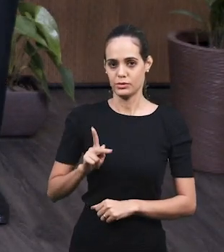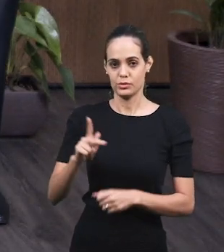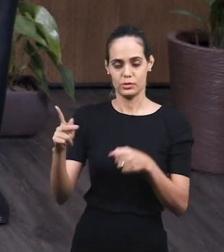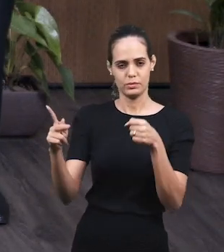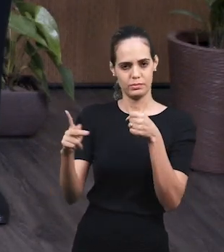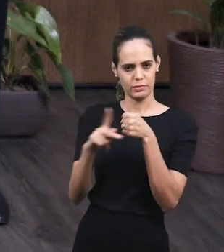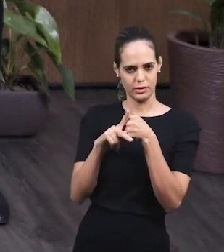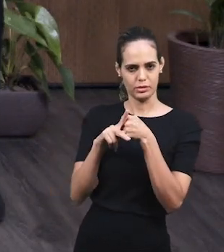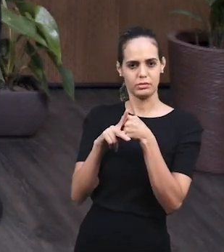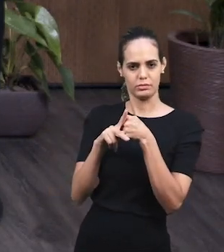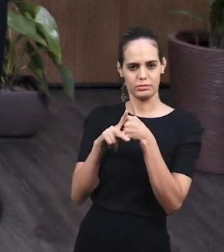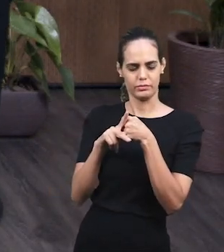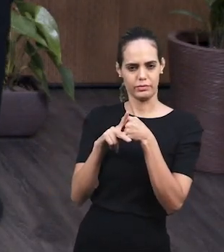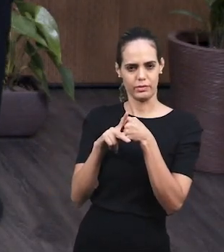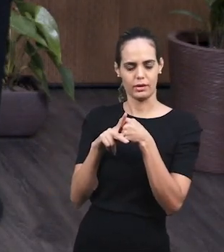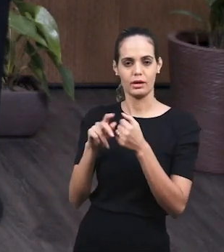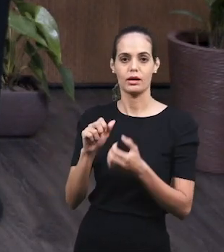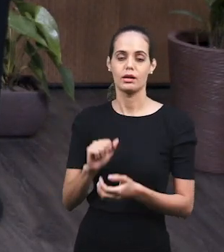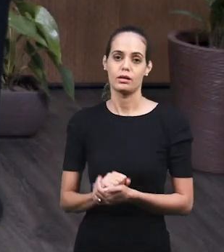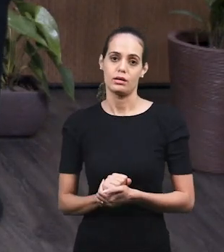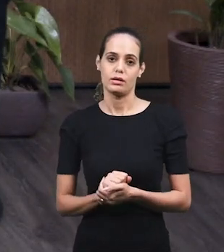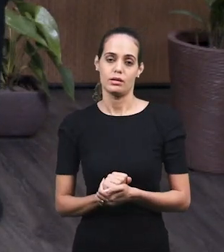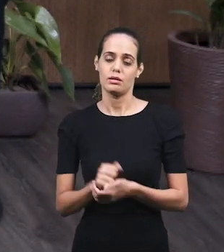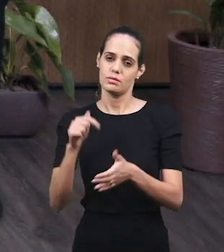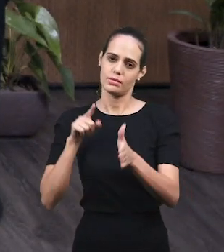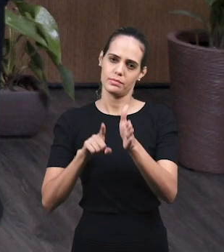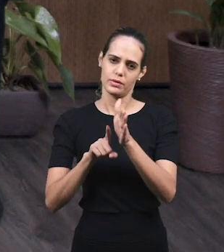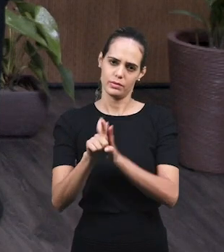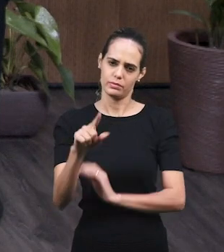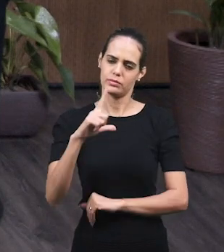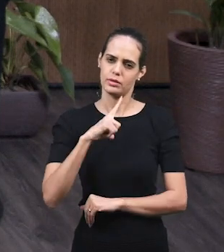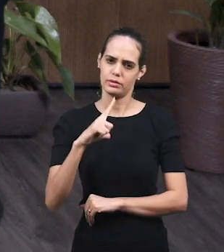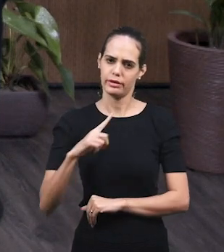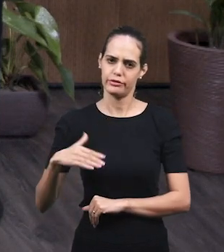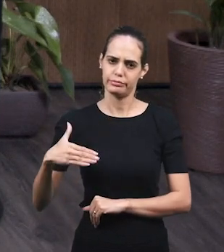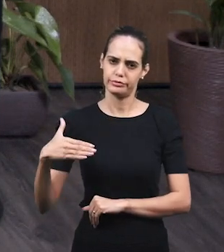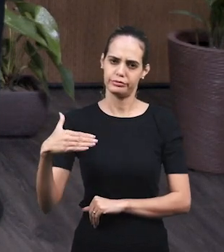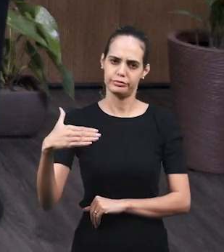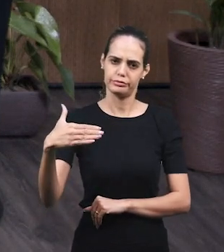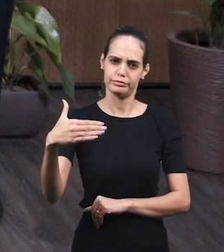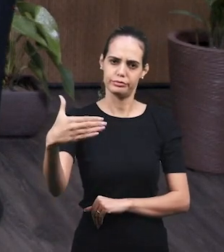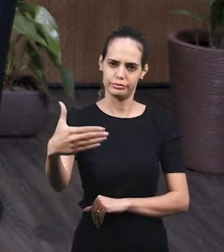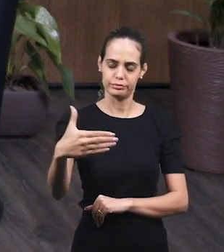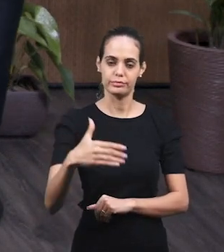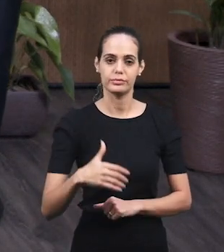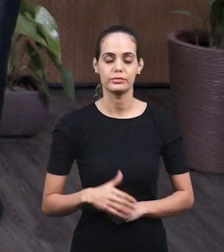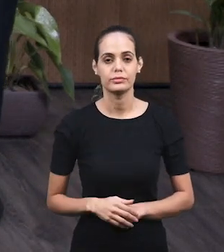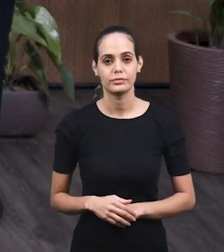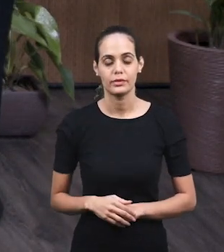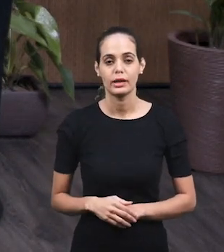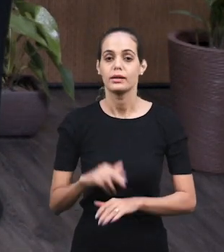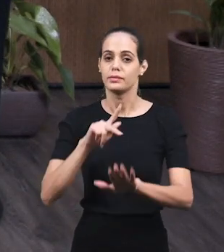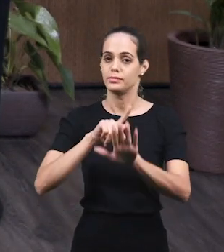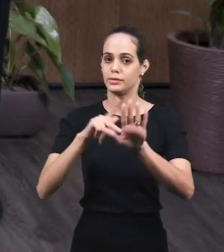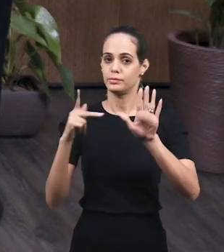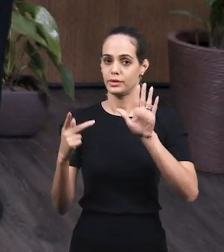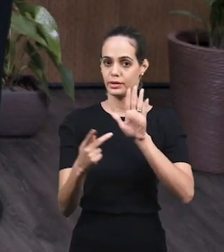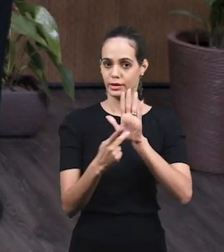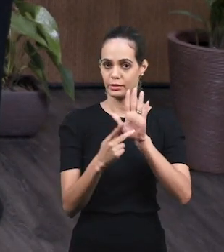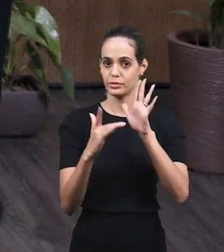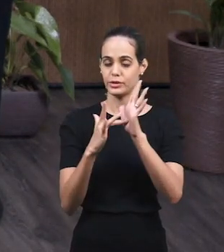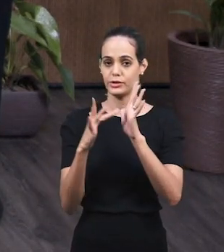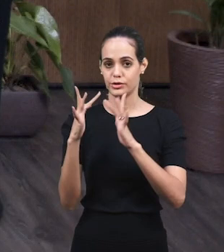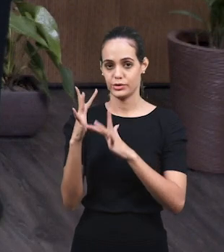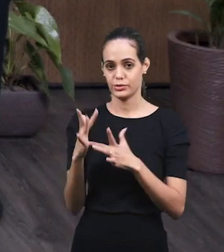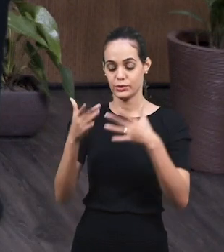aujourd'hui, cette mise en évidence s'est donnée à partir d'une question faite par un des apôtres, Pierre.